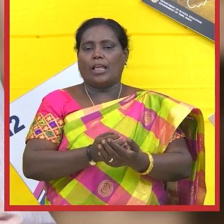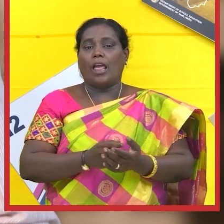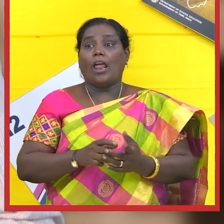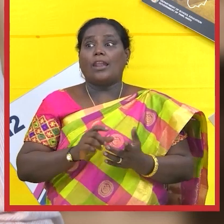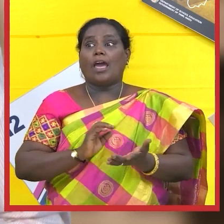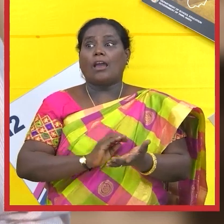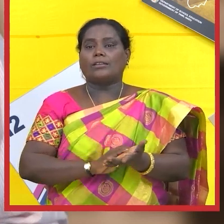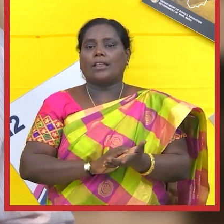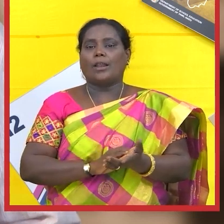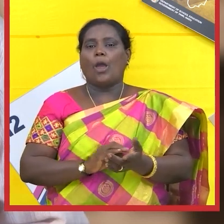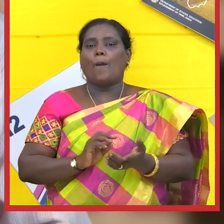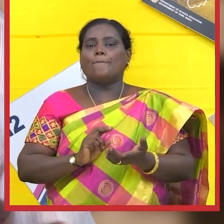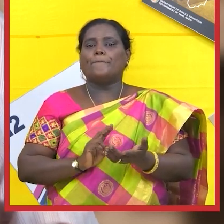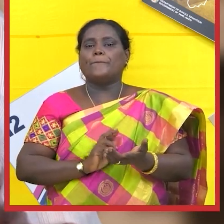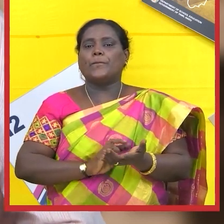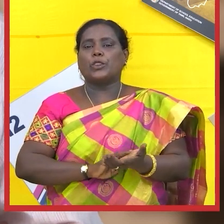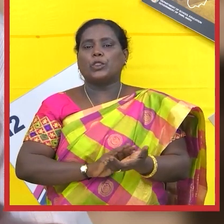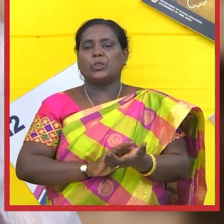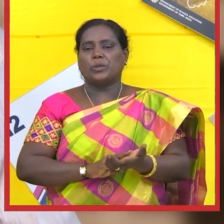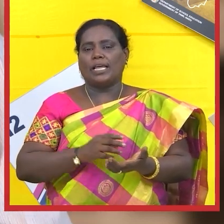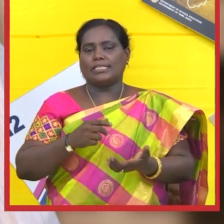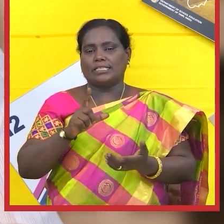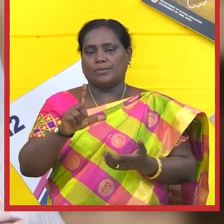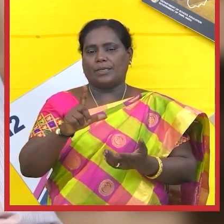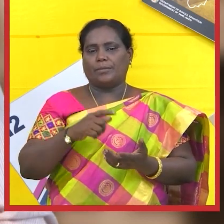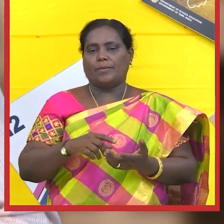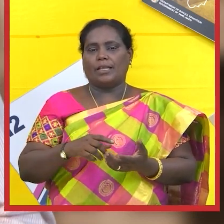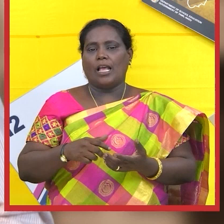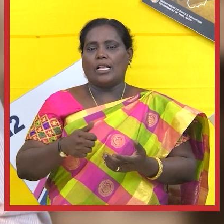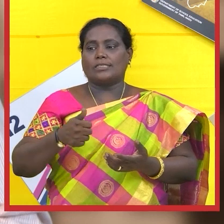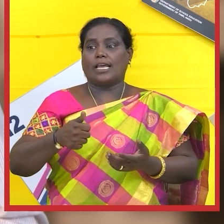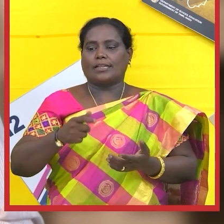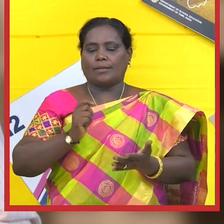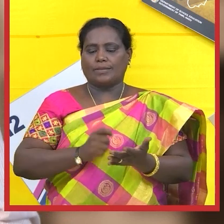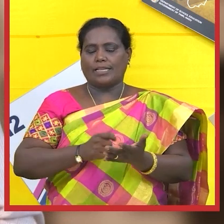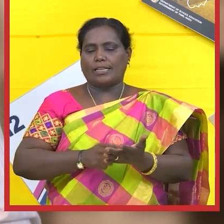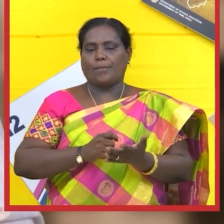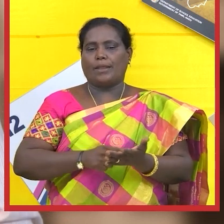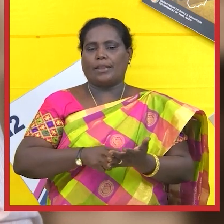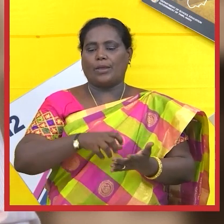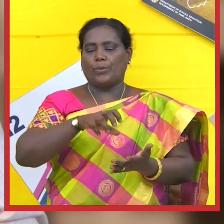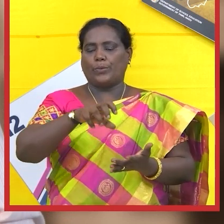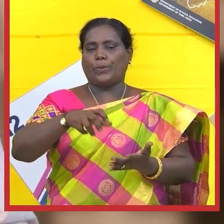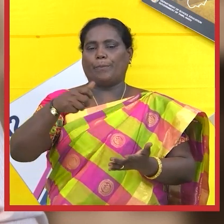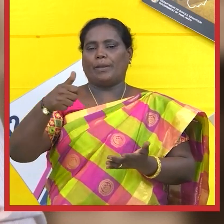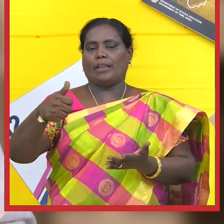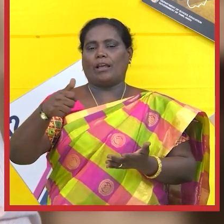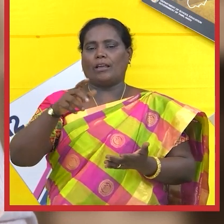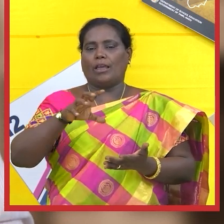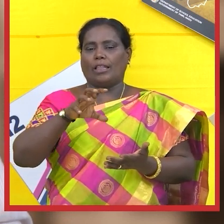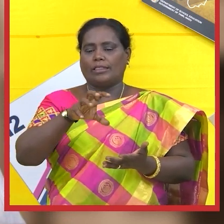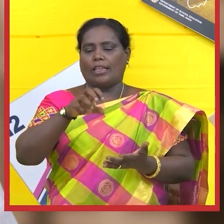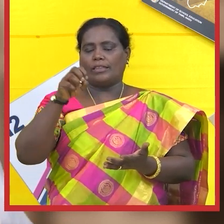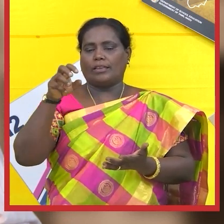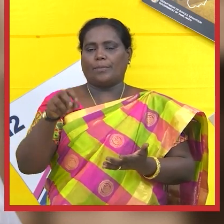அவர்கள் இந்தியாவினுடைய முதல் சட்டமன்ற உறுப்பினராக தேர்ந்தெடுக்கப்பட்டார் அது நீங்கள் தமிழ்நாட்டிலே ஒரு பெண் முதல் பெண்